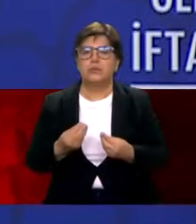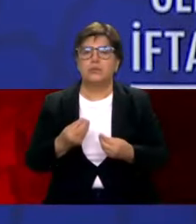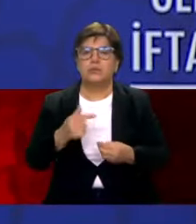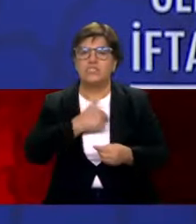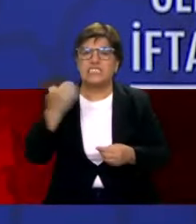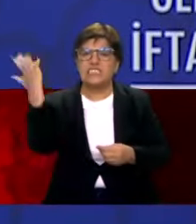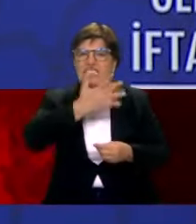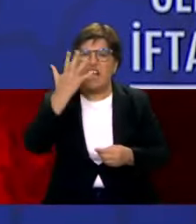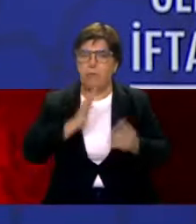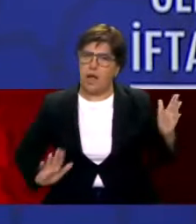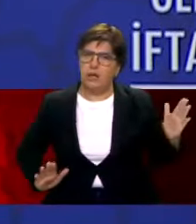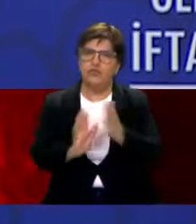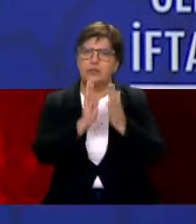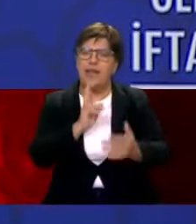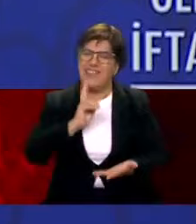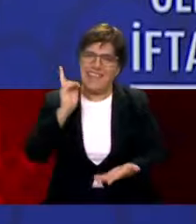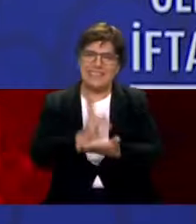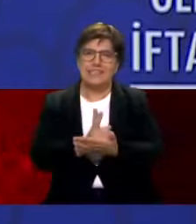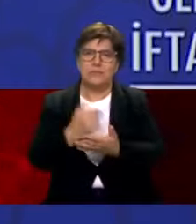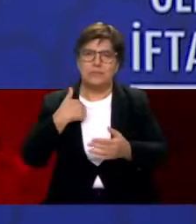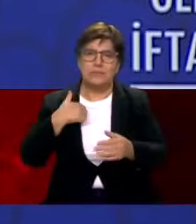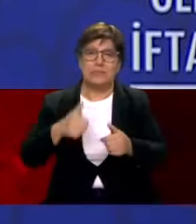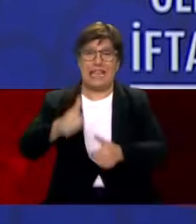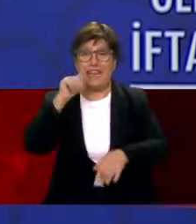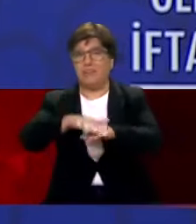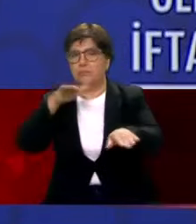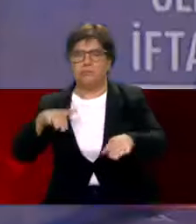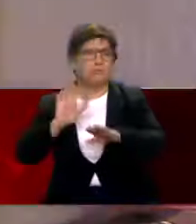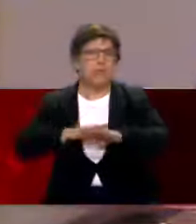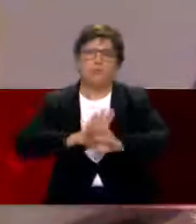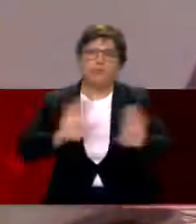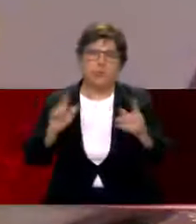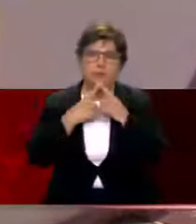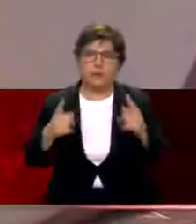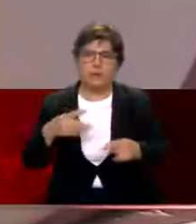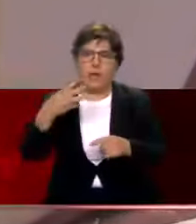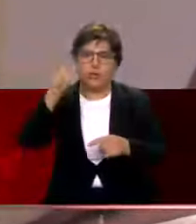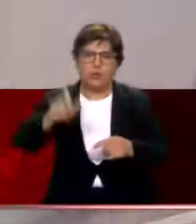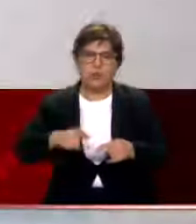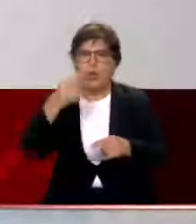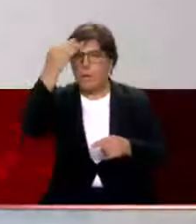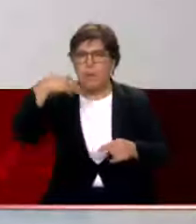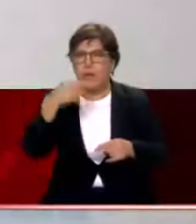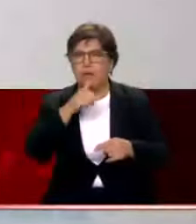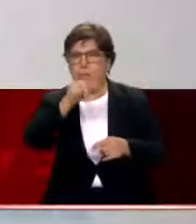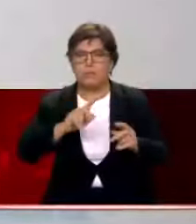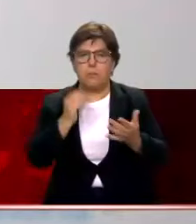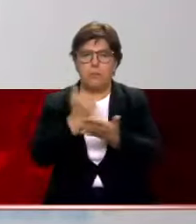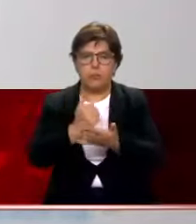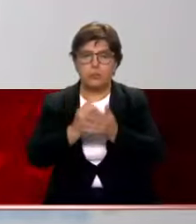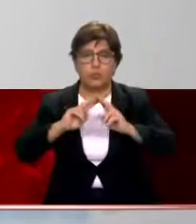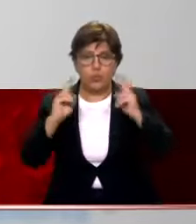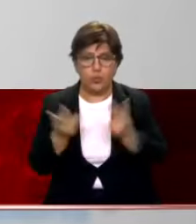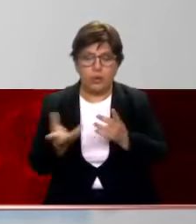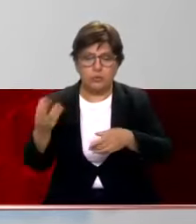zalimler karşısında da kesinlikle geri adım atmayacaktır. Erdoğan Papa'ya mektubunu, dünyamız kapsayıcı ve